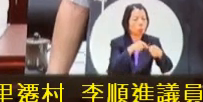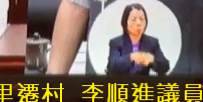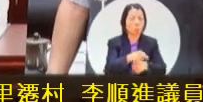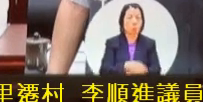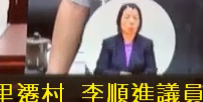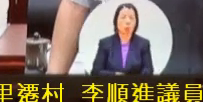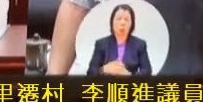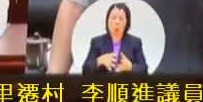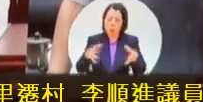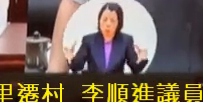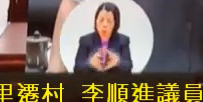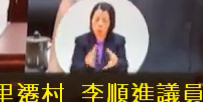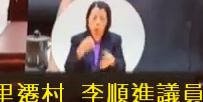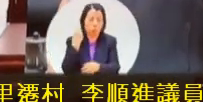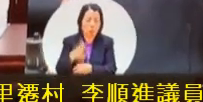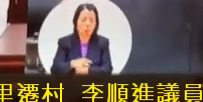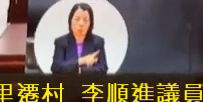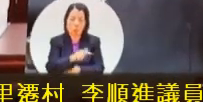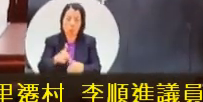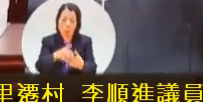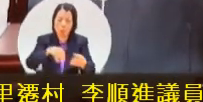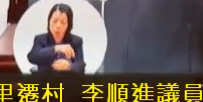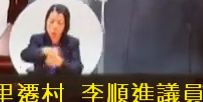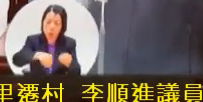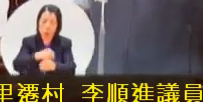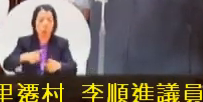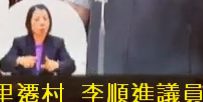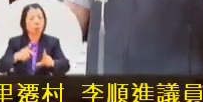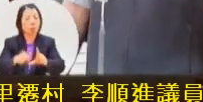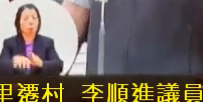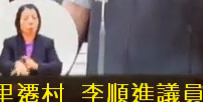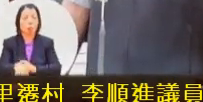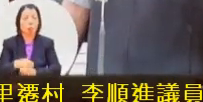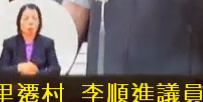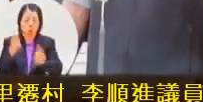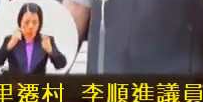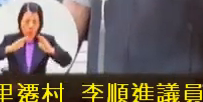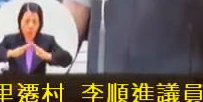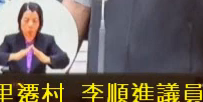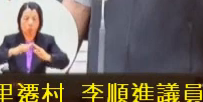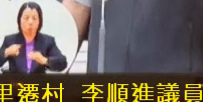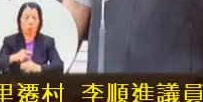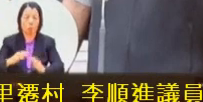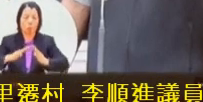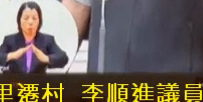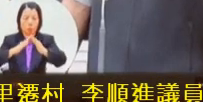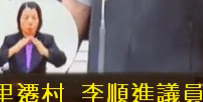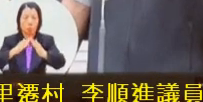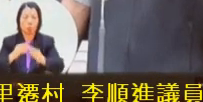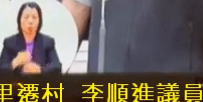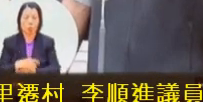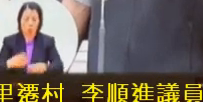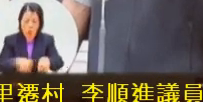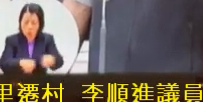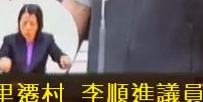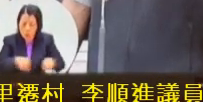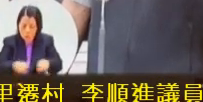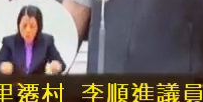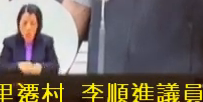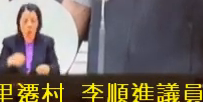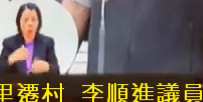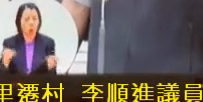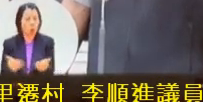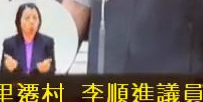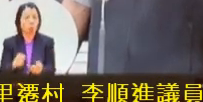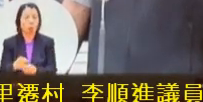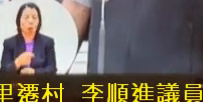集中在新材料循环产业园区的话，我们高雄是最大的都市杀手，管线问题就可以得到